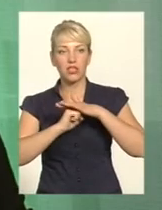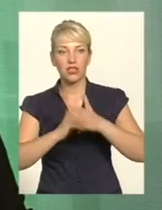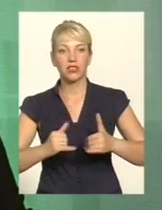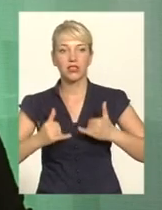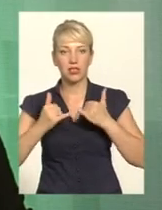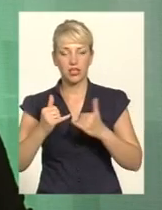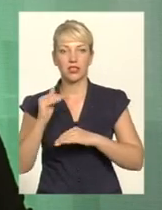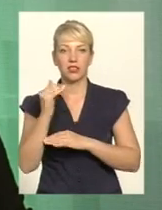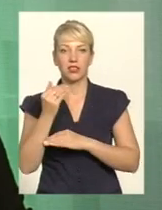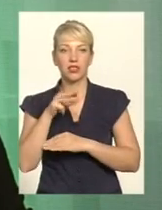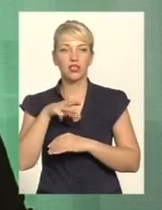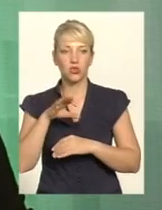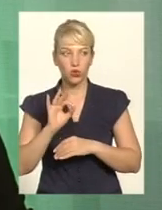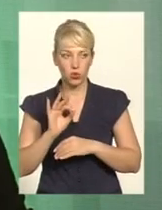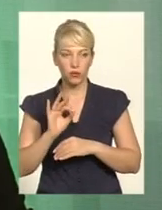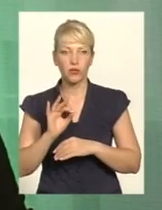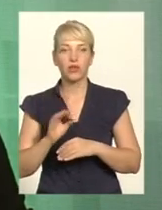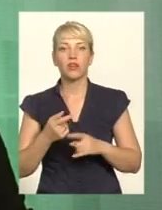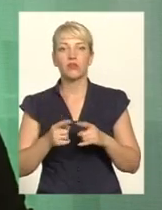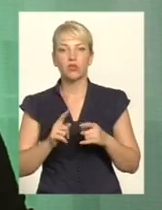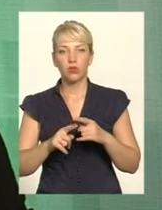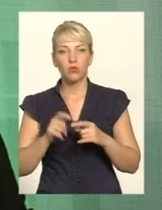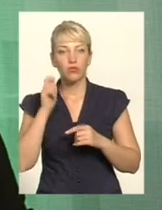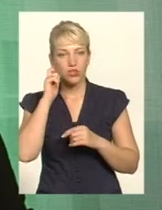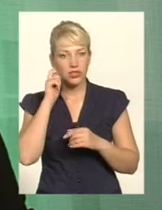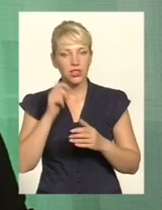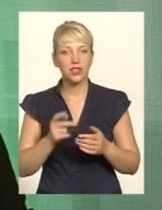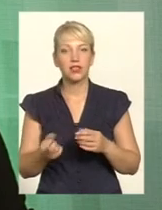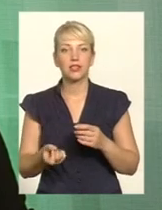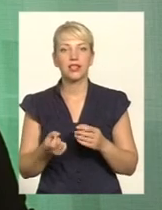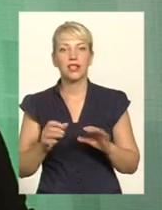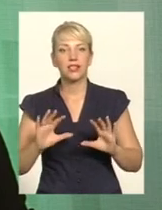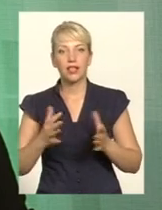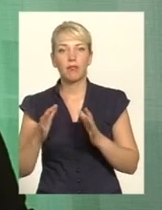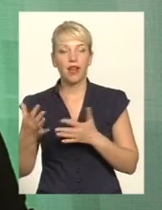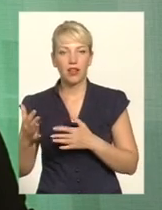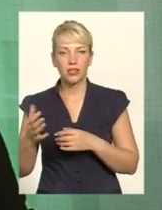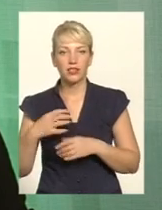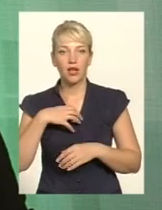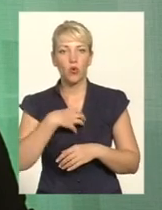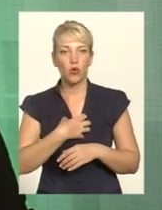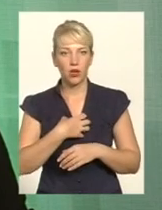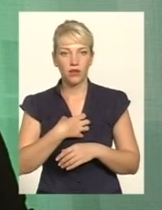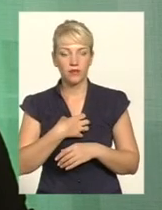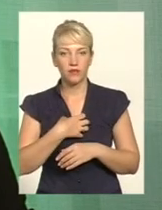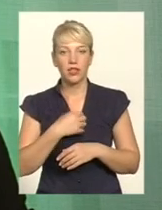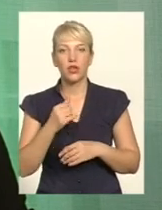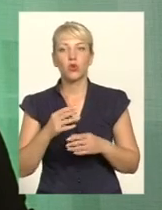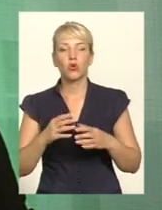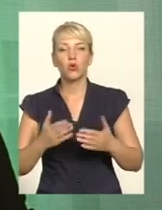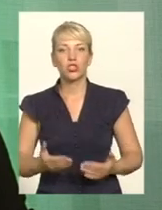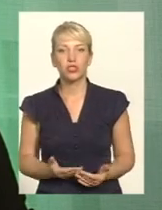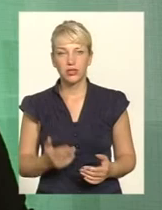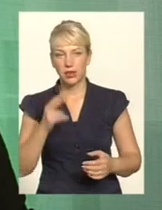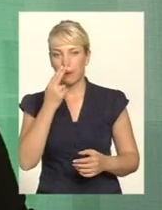дитини, то, звичайно, як і в цьому віці, трапляється горе в житті підлітка,